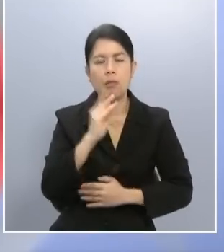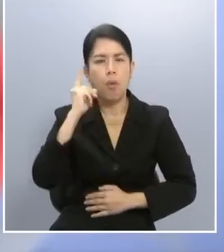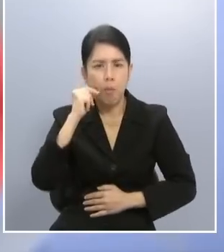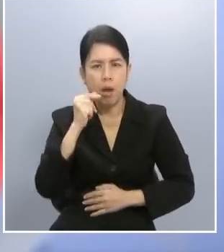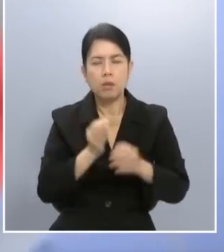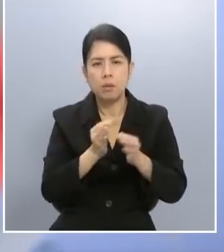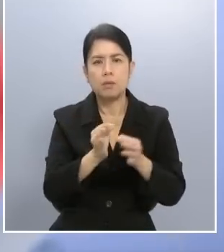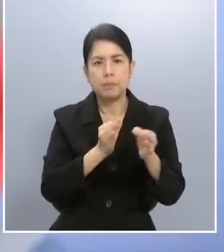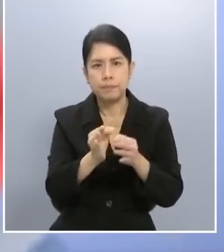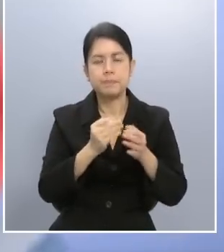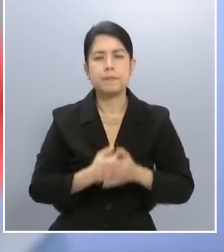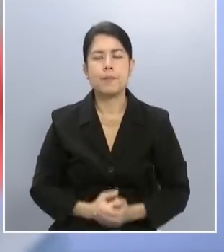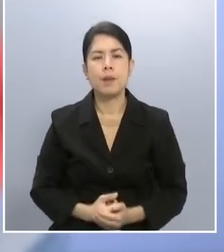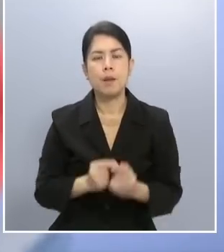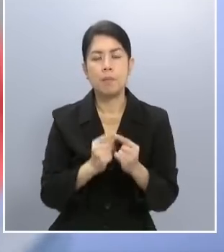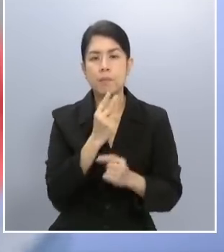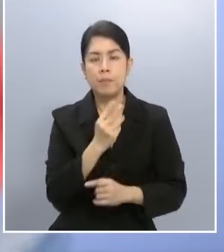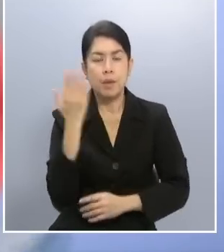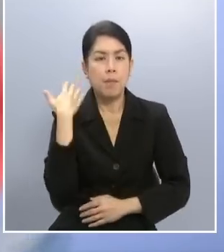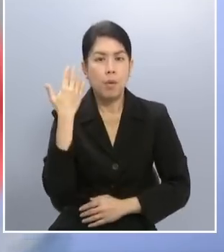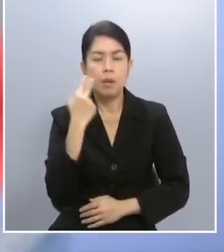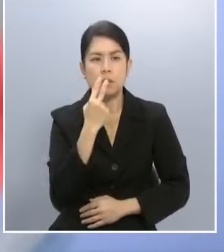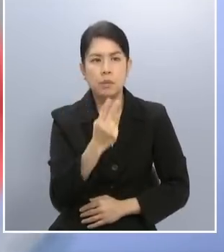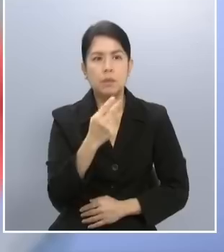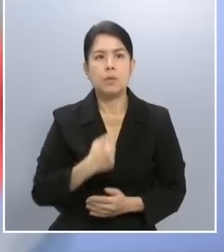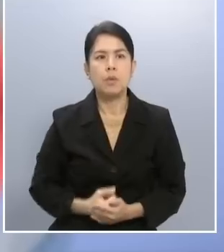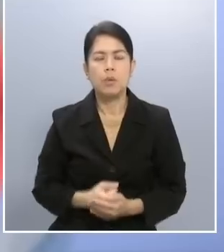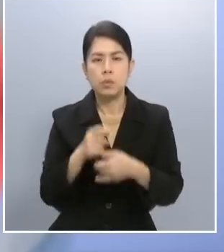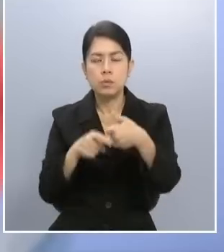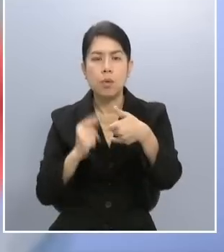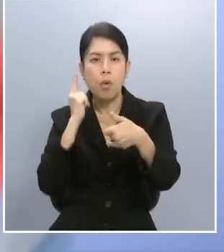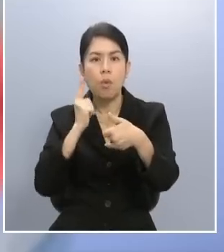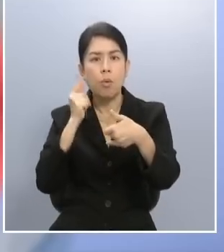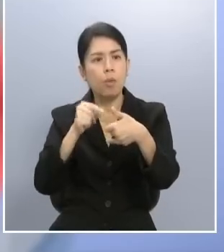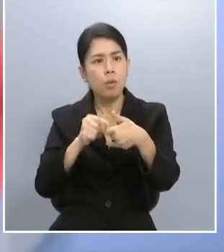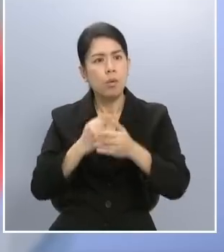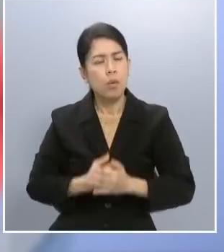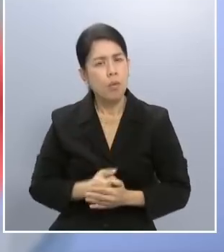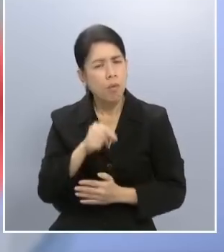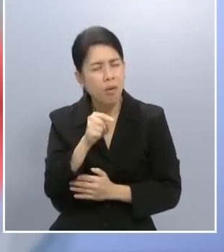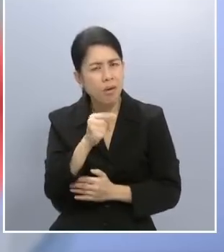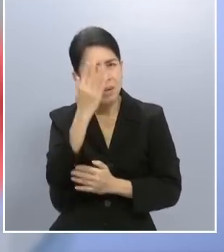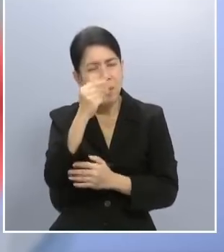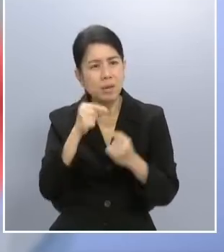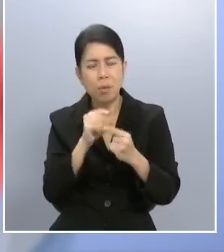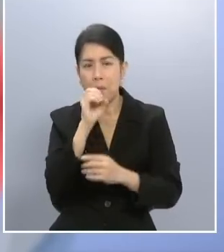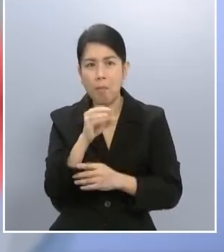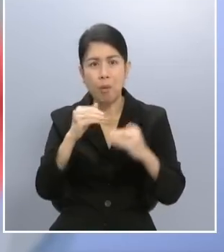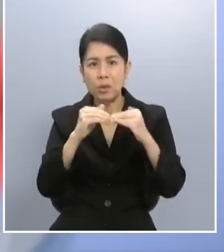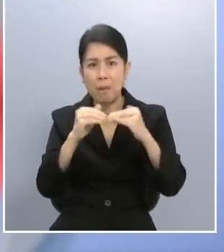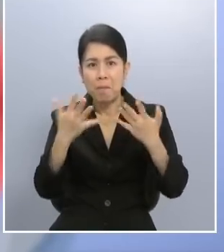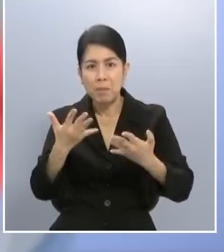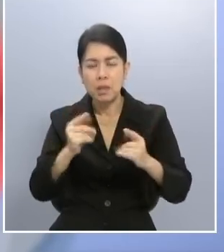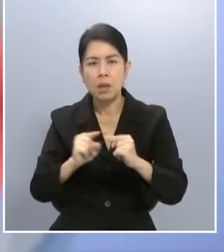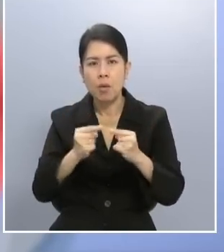ซึ่งเมื่อวานนี้ที่ดูรายการที่ก่อนหน้านี้ลุงบอกว่าลุงไม่ได้รับความเป็นธรรมแต่พอมาฟังทั้งหมดนะคะก็คือลุงเหมือนไปเอาเงิน